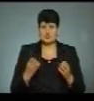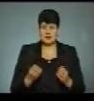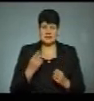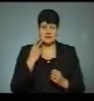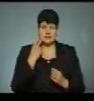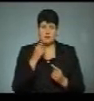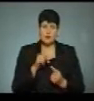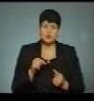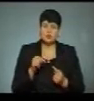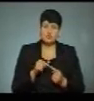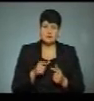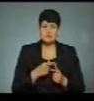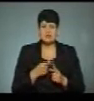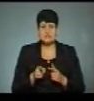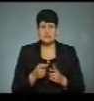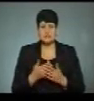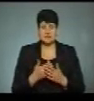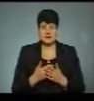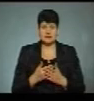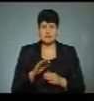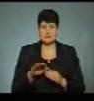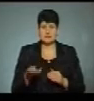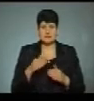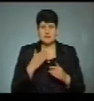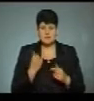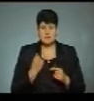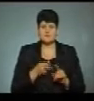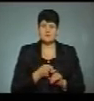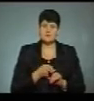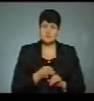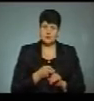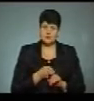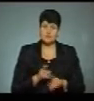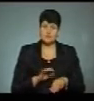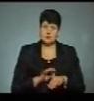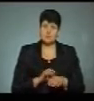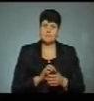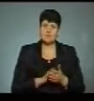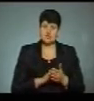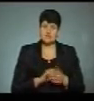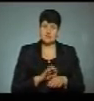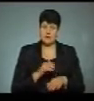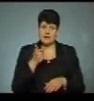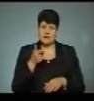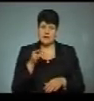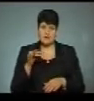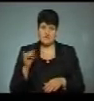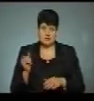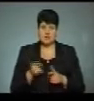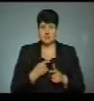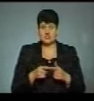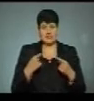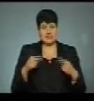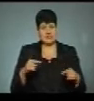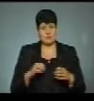ми уточняємо, чи це учні, допустимо, відсутні саме з причини захворювання на грип та ГРВІ, чи, можливо, просто якісь